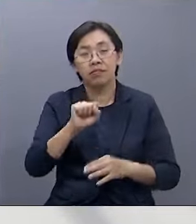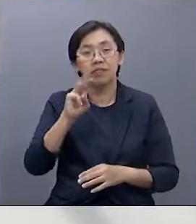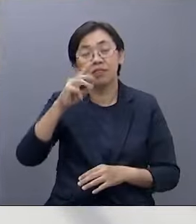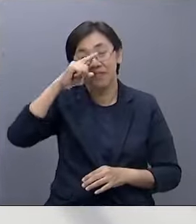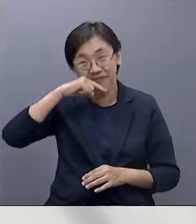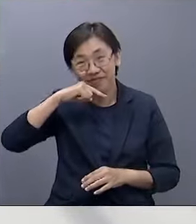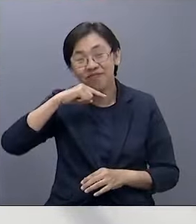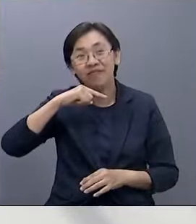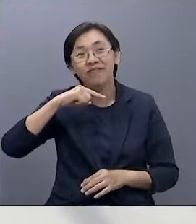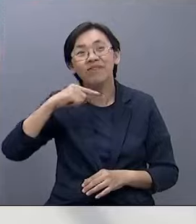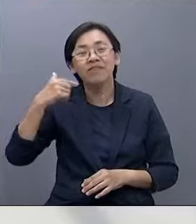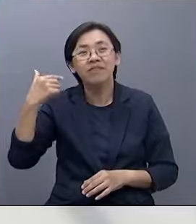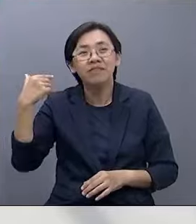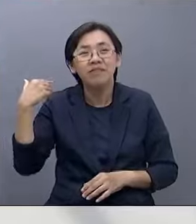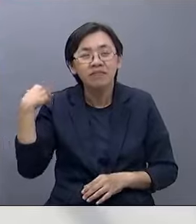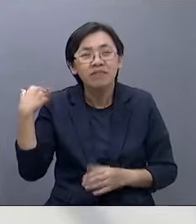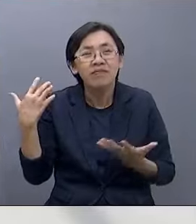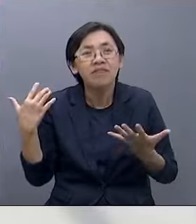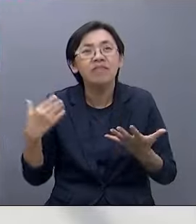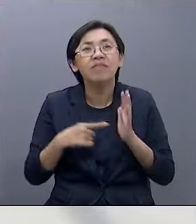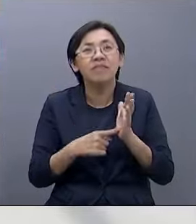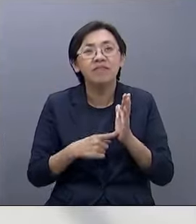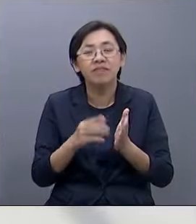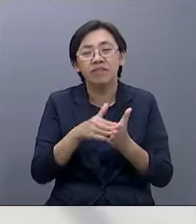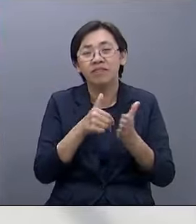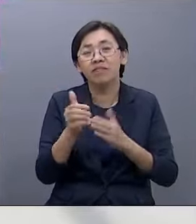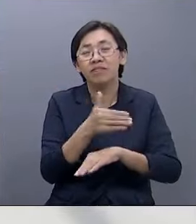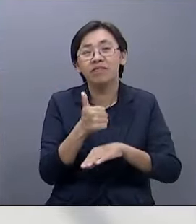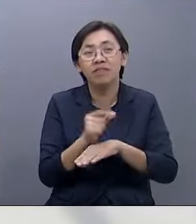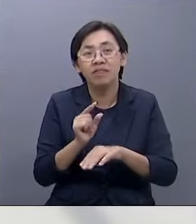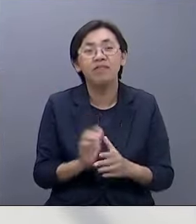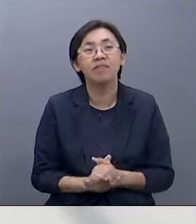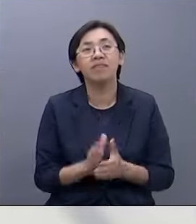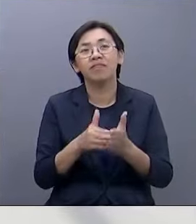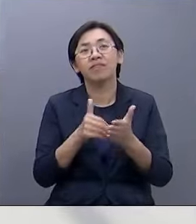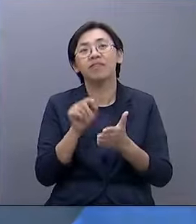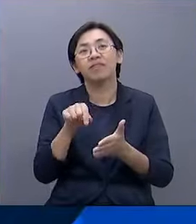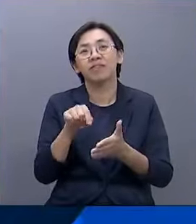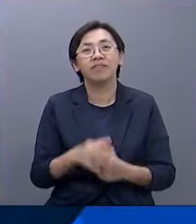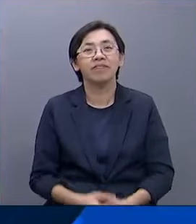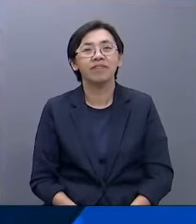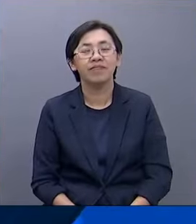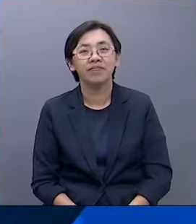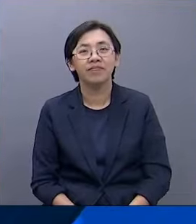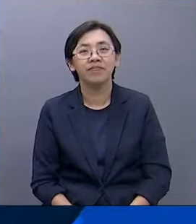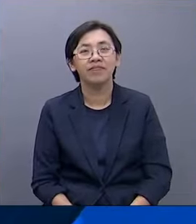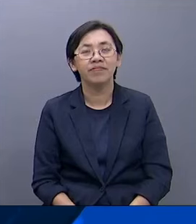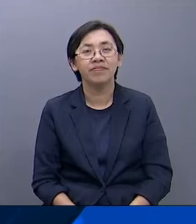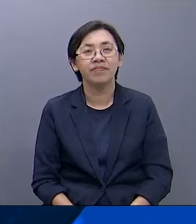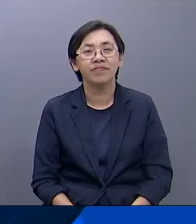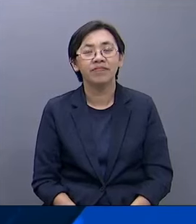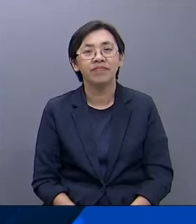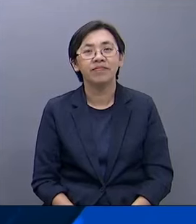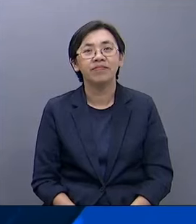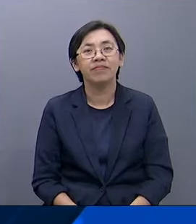เราจะมีหน้าตาสมมุติเอาสีทางการเมืองมาจับก็จะได้ประมาณนี้คุณผู้ชมคือ